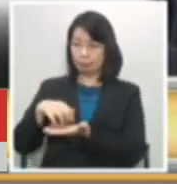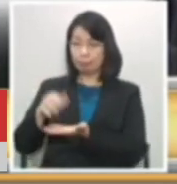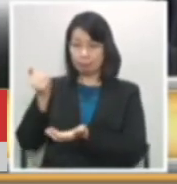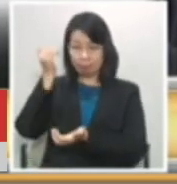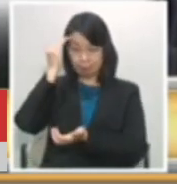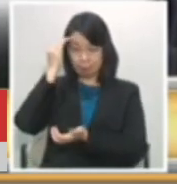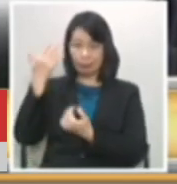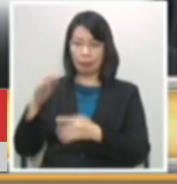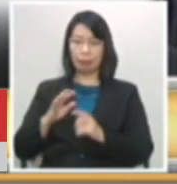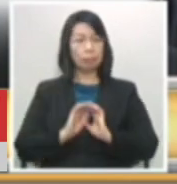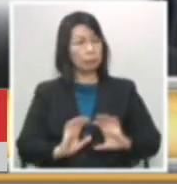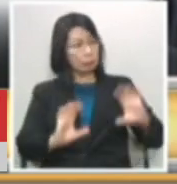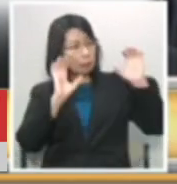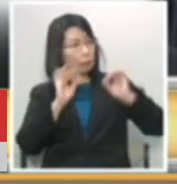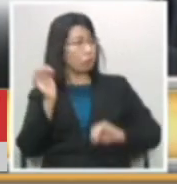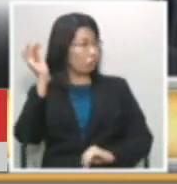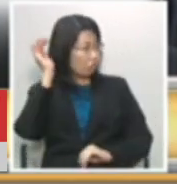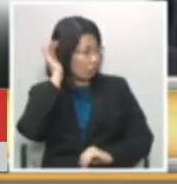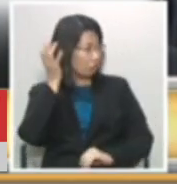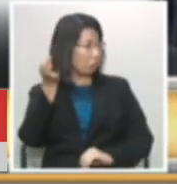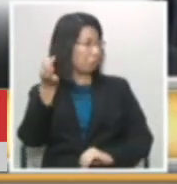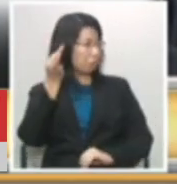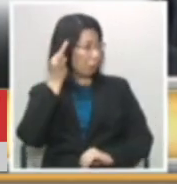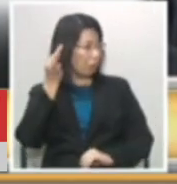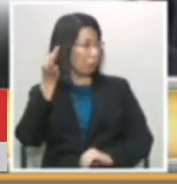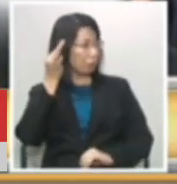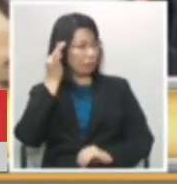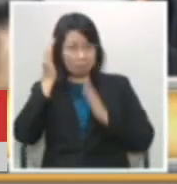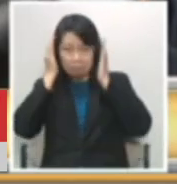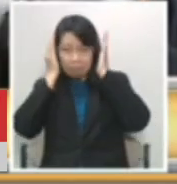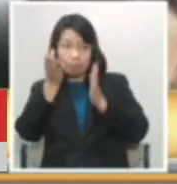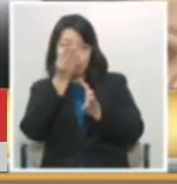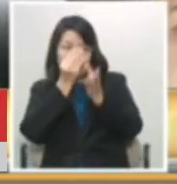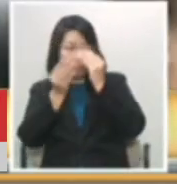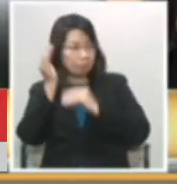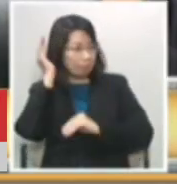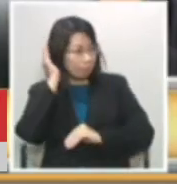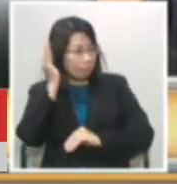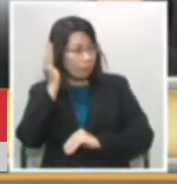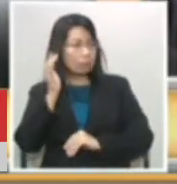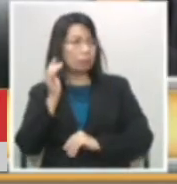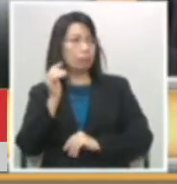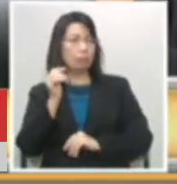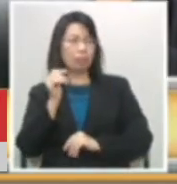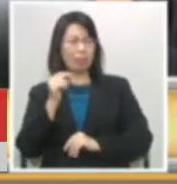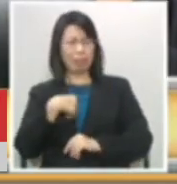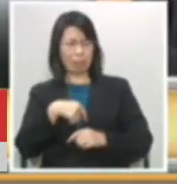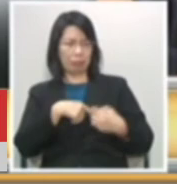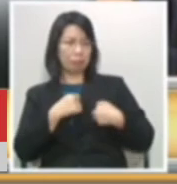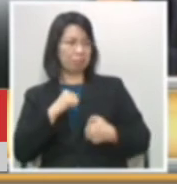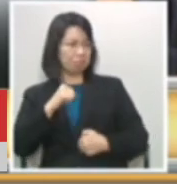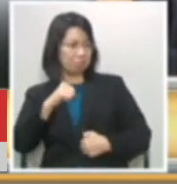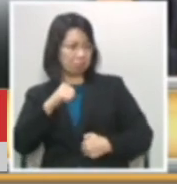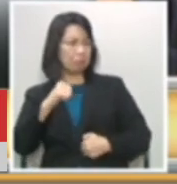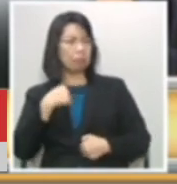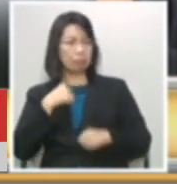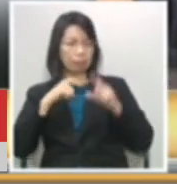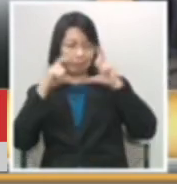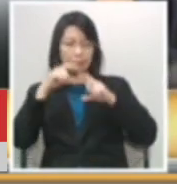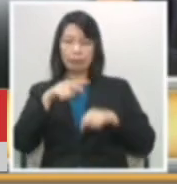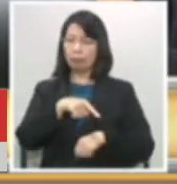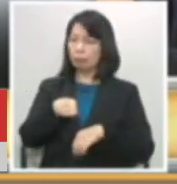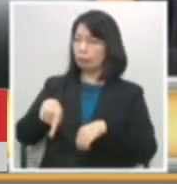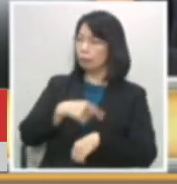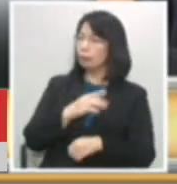าลจะไม่ได้ตั้งใจฟังอย่างใส่ใจและยังมีท่าทีต่อต้านอยู่ในทีสร้างความกังวลใจ